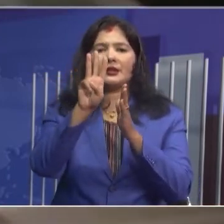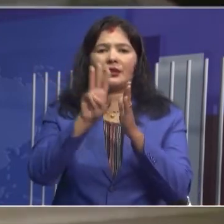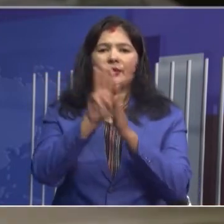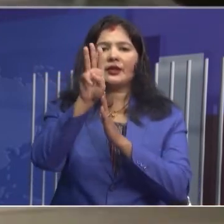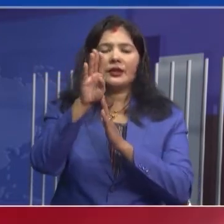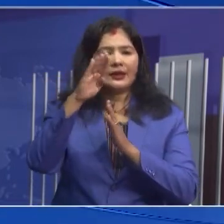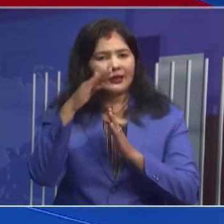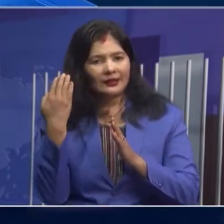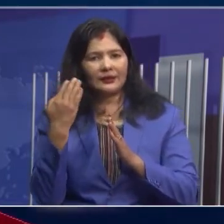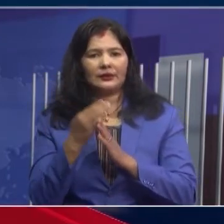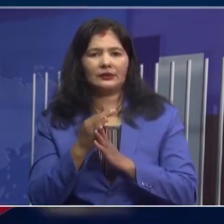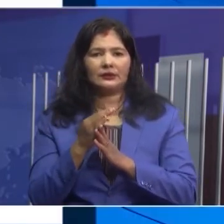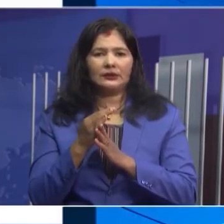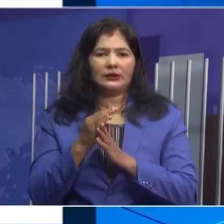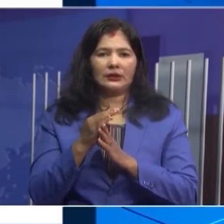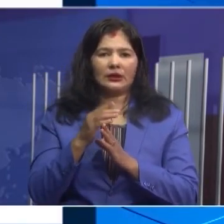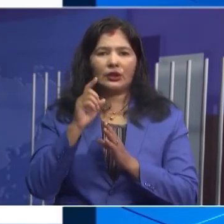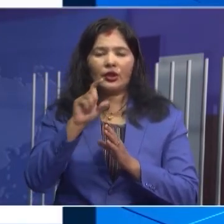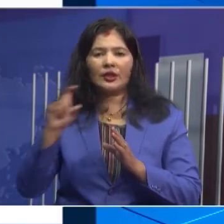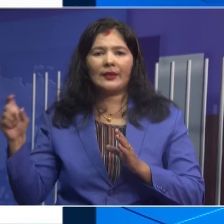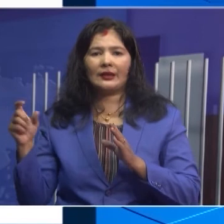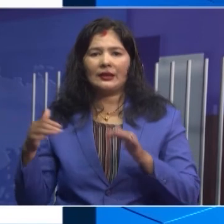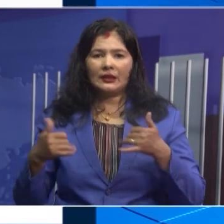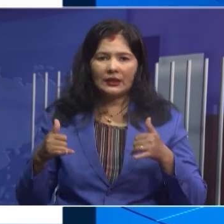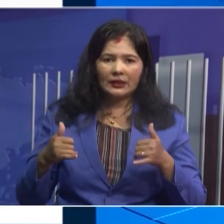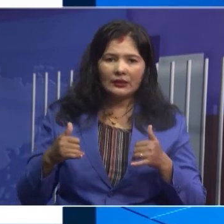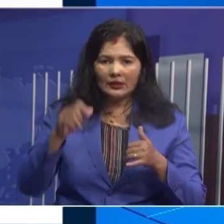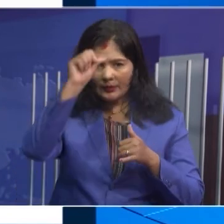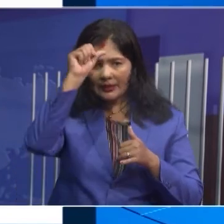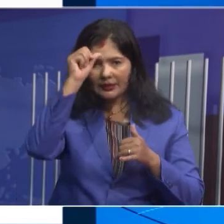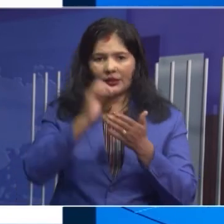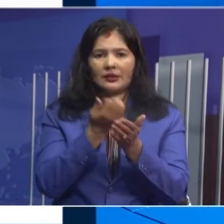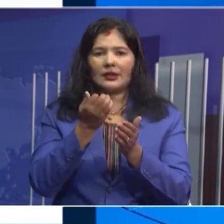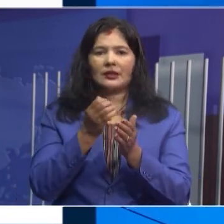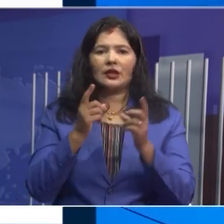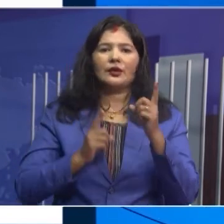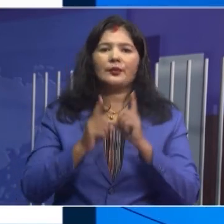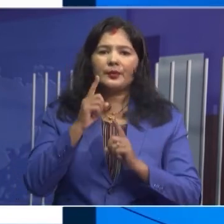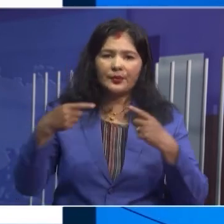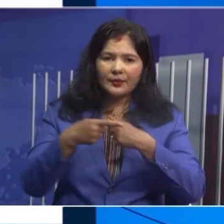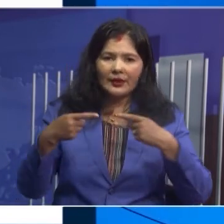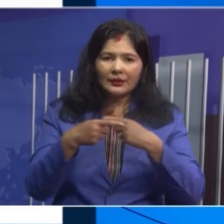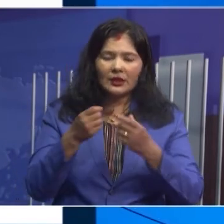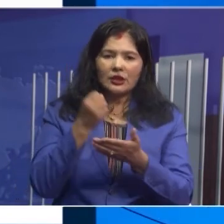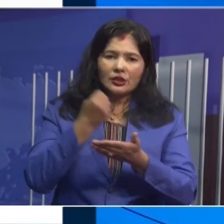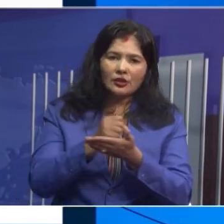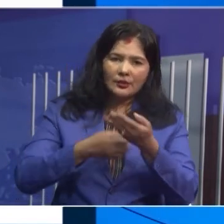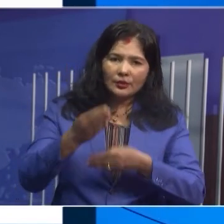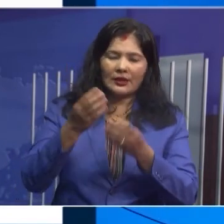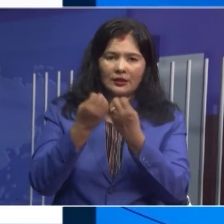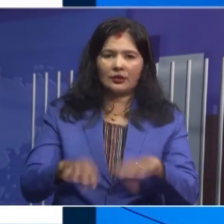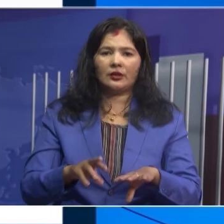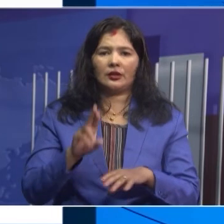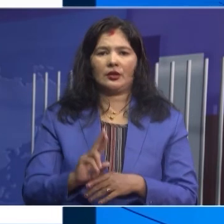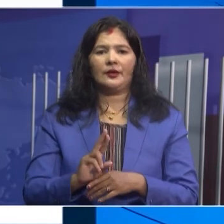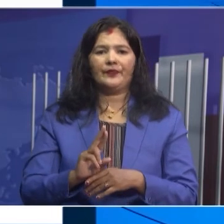पत्किए। र नेपाल T20 लिगका लागि भारतीय कम्पनीसँग भएको विवादास्पद सम्झौता रद्द। मापदण्ड